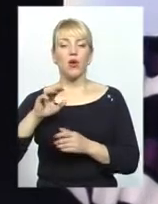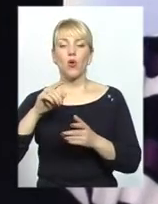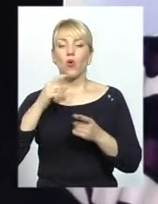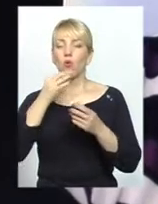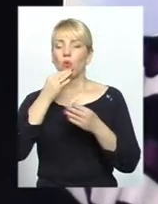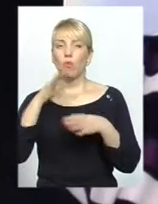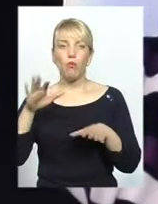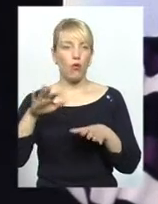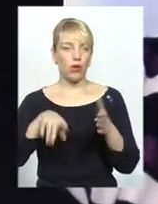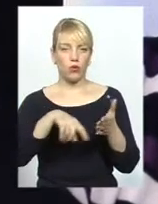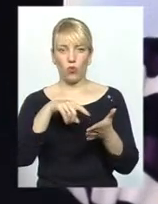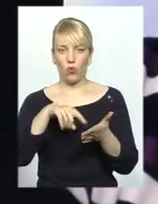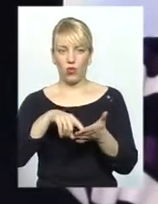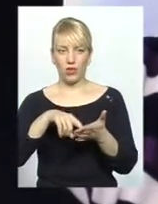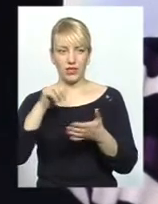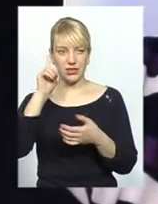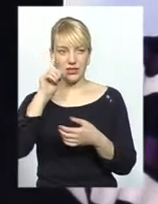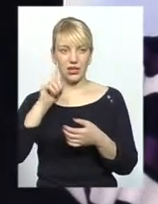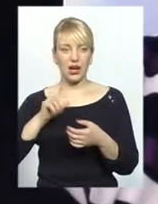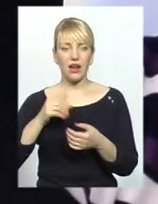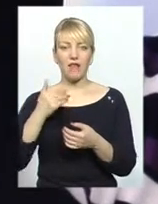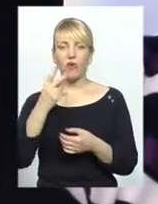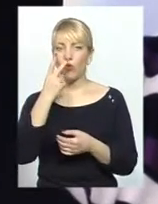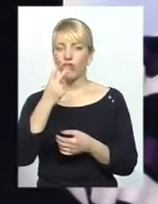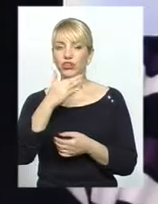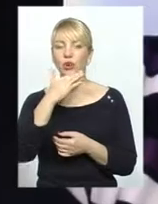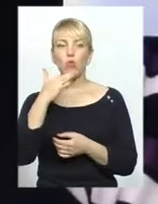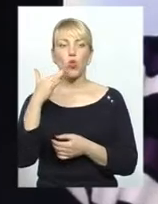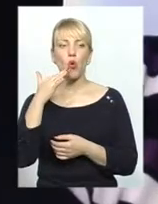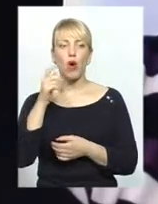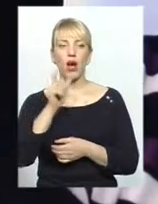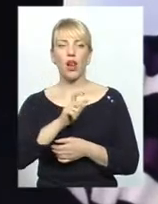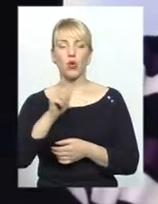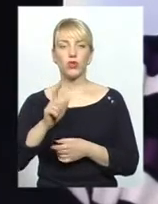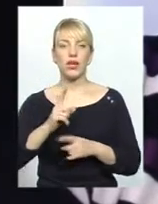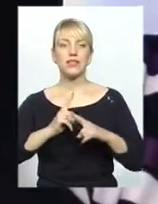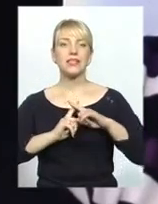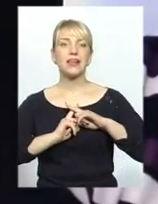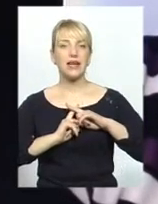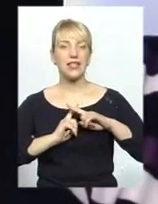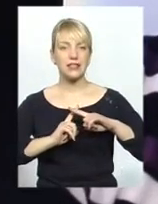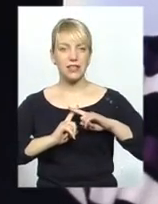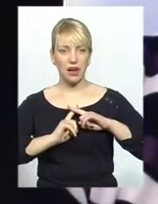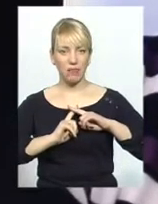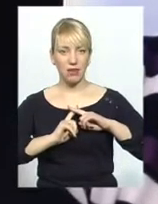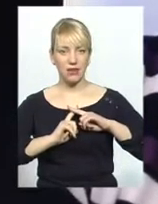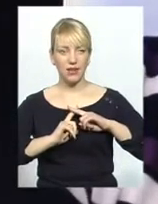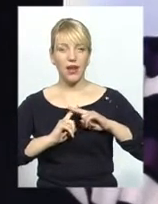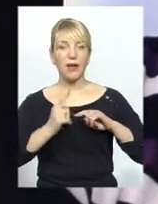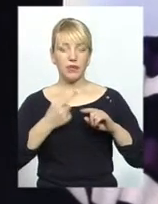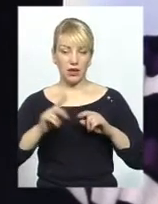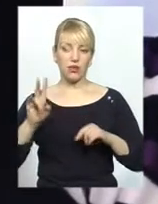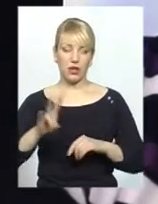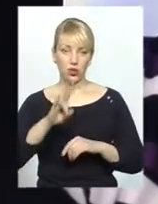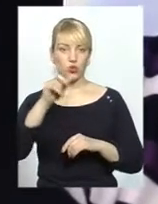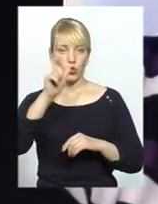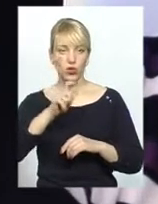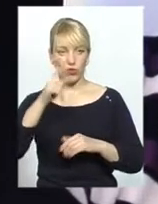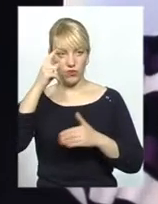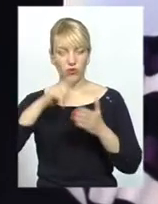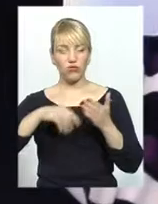другого города, вы увидите очень много людей с крестиками на груди. Это крещенные люди, верящие в